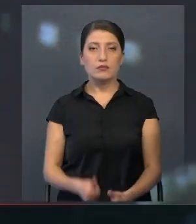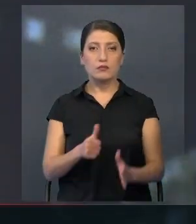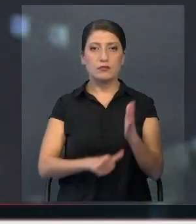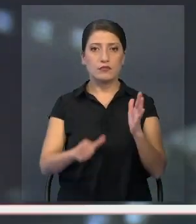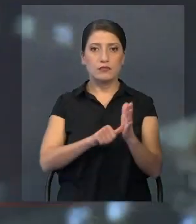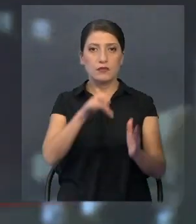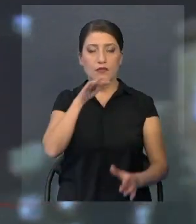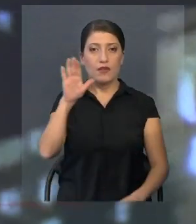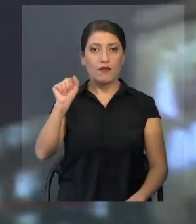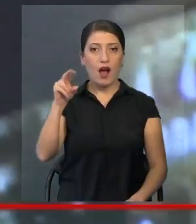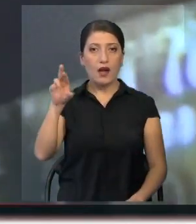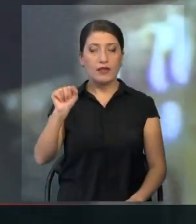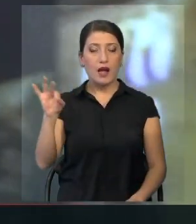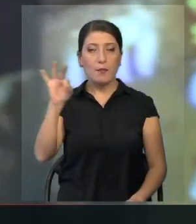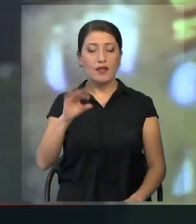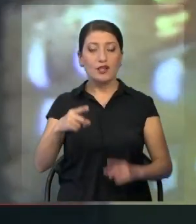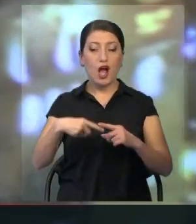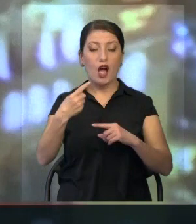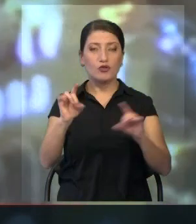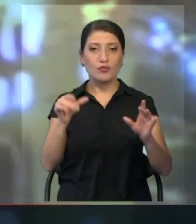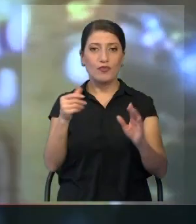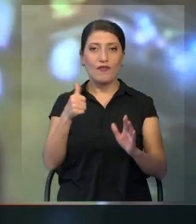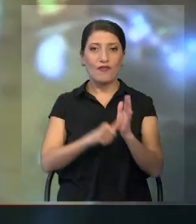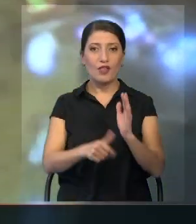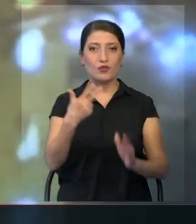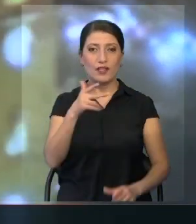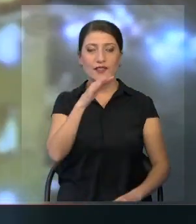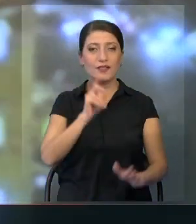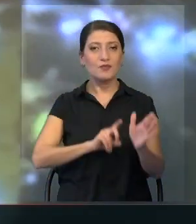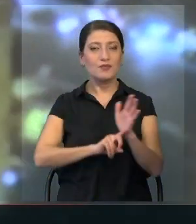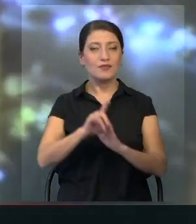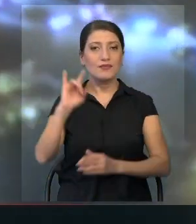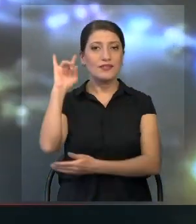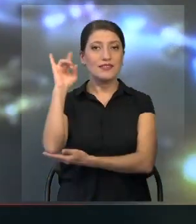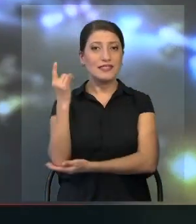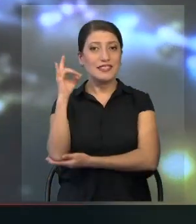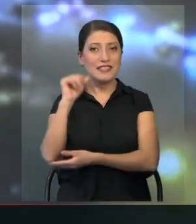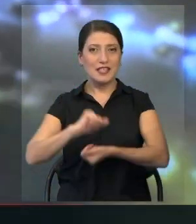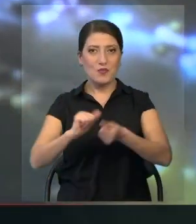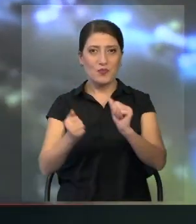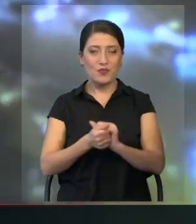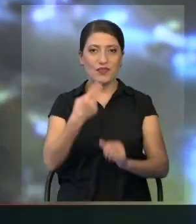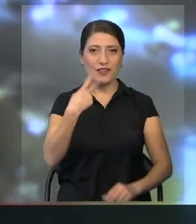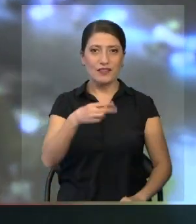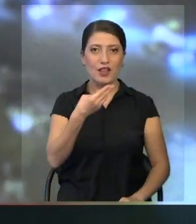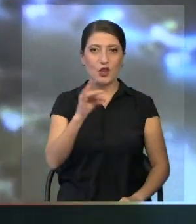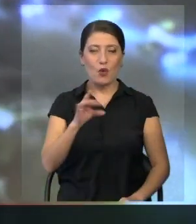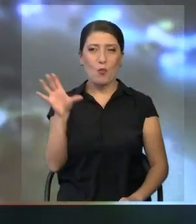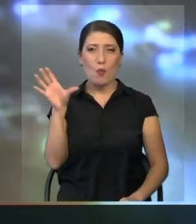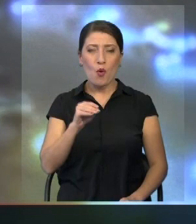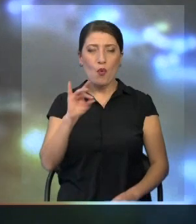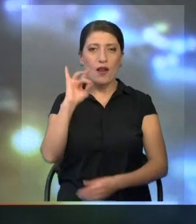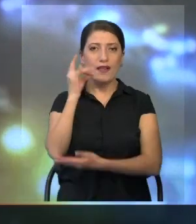66-ամյա Վալյայի մասին է մեր հաջորդ պատմությունը։ Նա 63 տարականում է սկսել տիկնիկներ պատրաստել 20 թորների ու